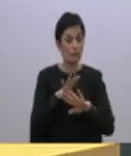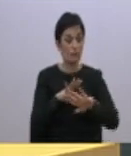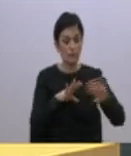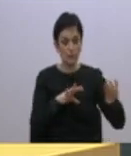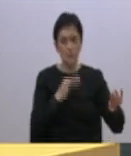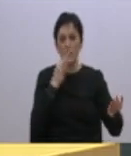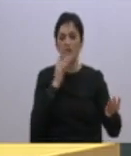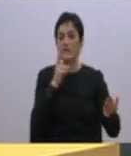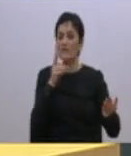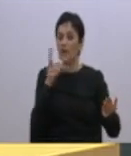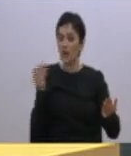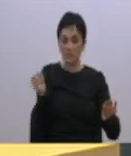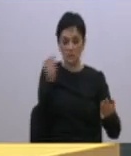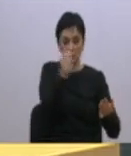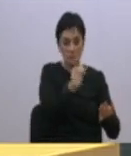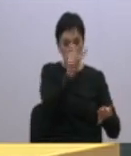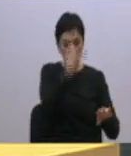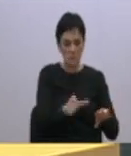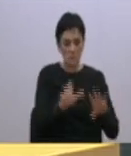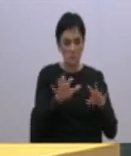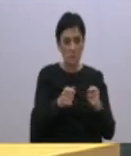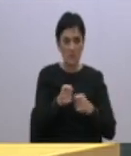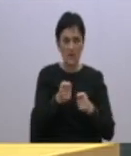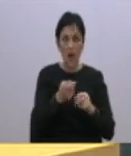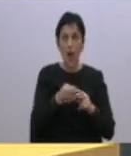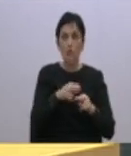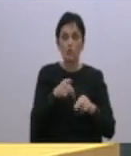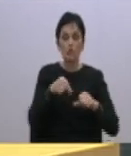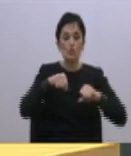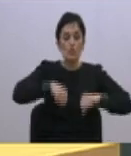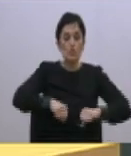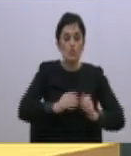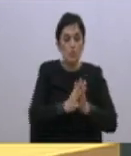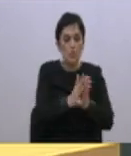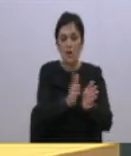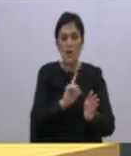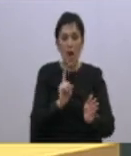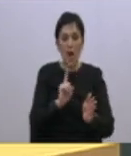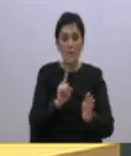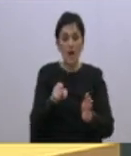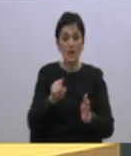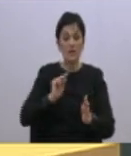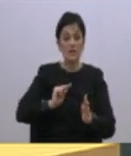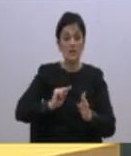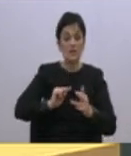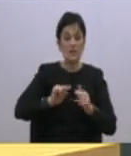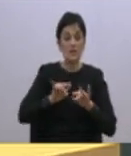ვიღაცა გახდეს პრეზიდენტი ამით ვინმეს უფლება კი არ ილახება ამით ინსტიტუტების საქმიანობაზე